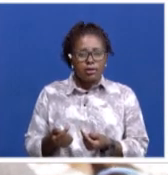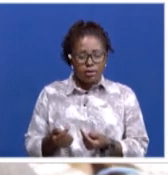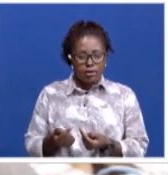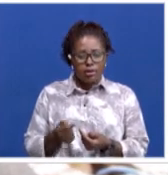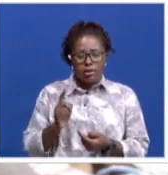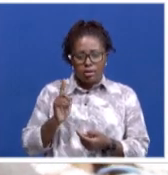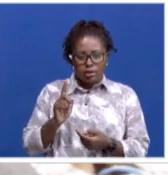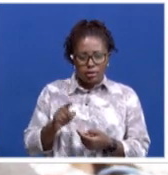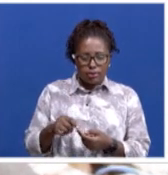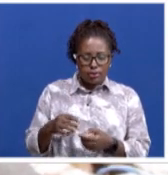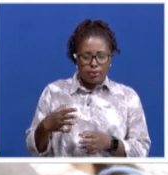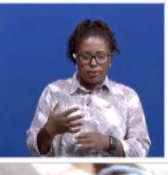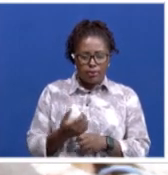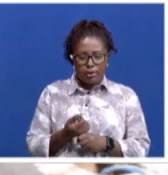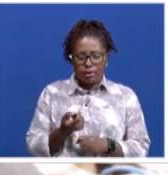he